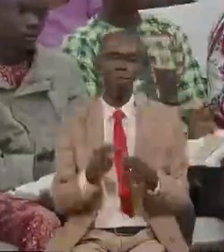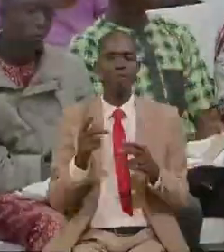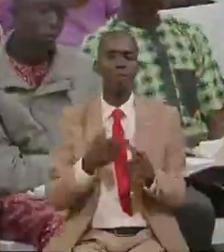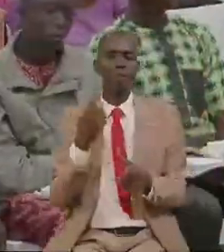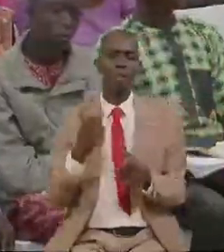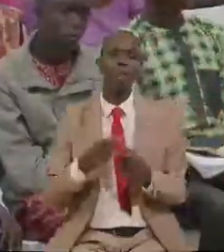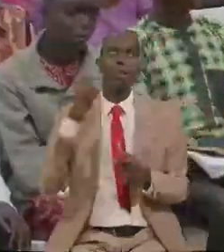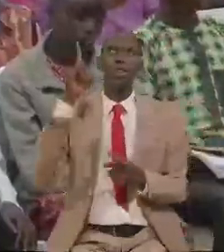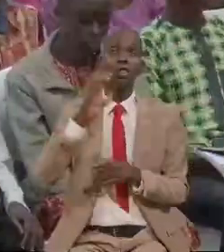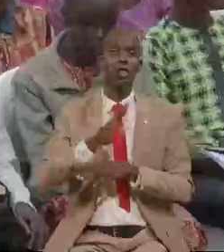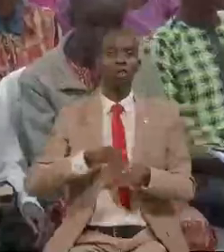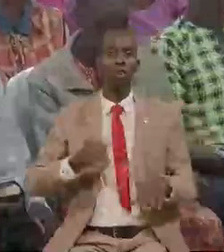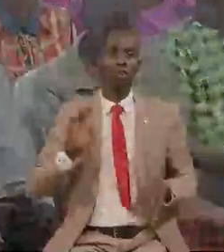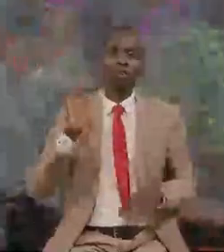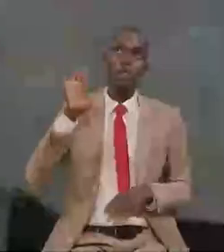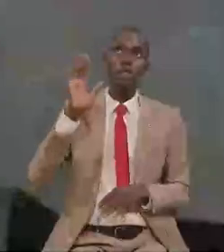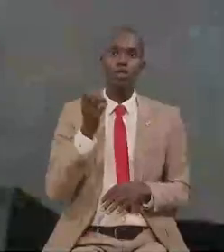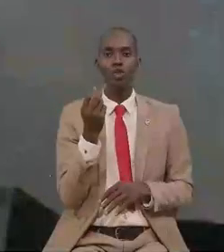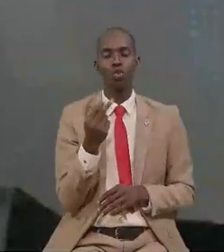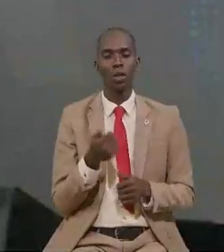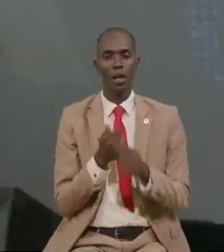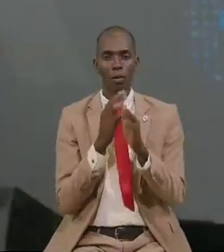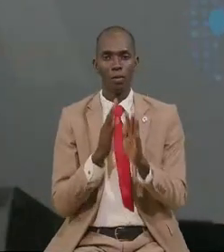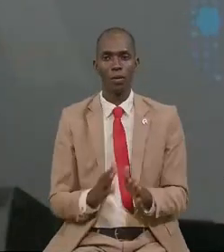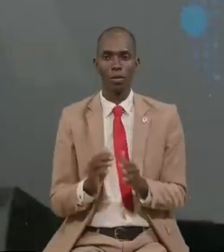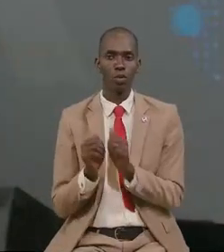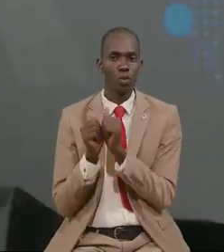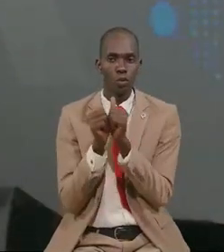il appela ses 12 disciples.